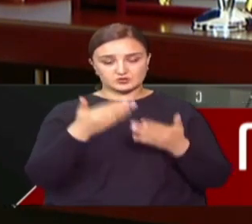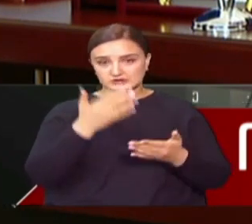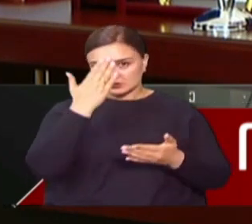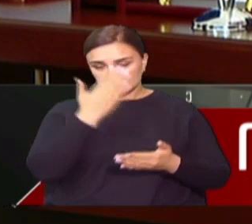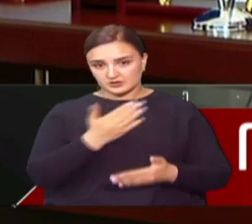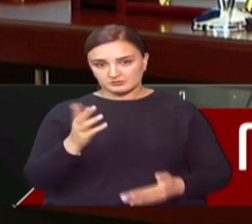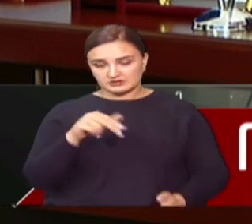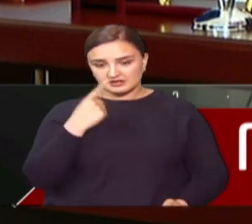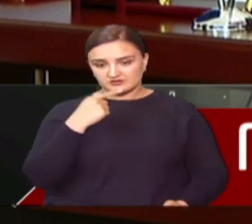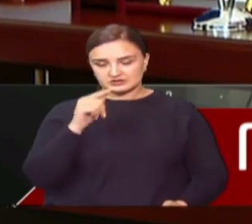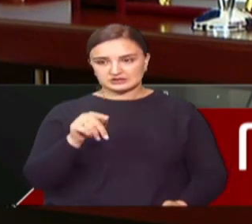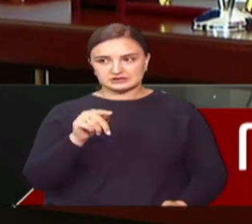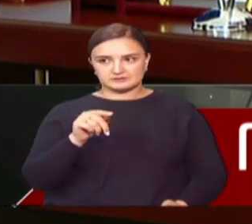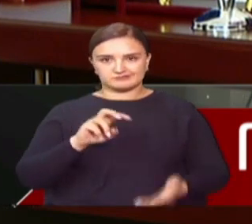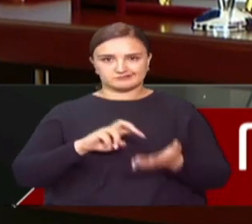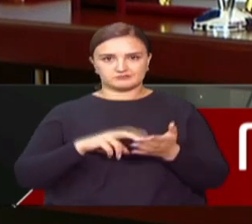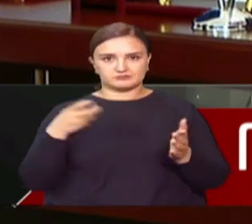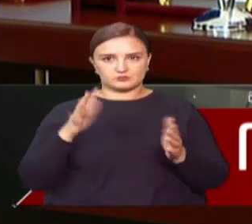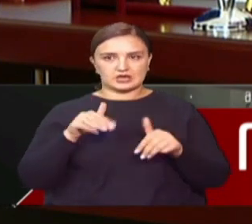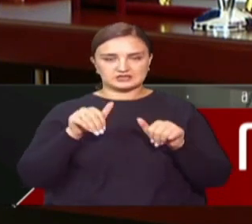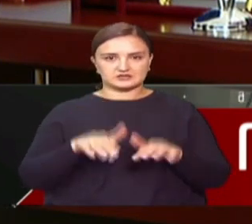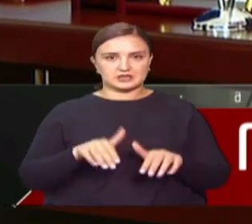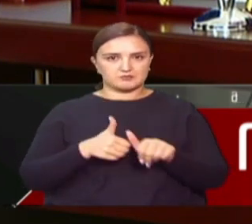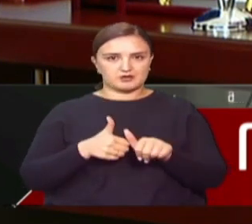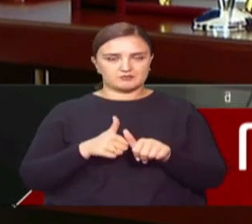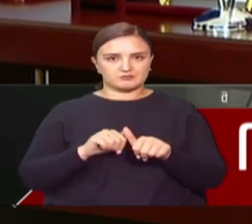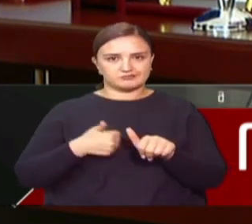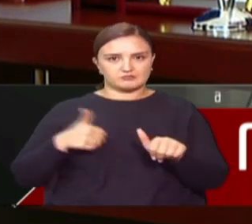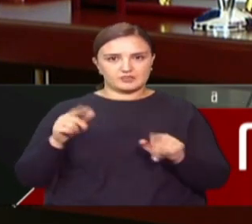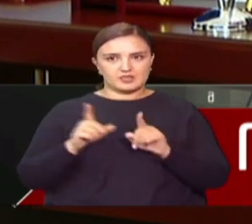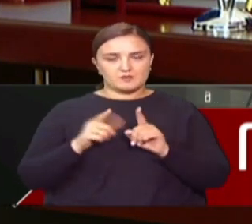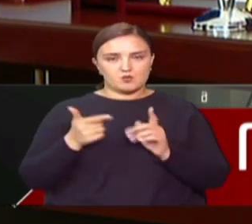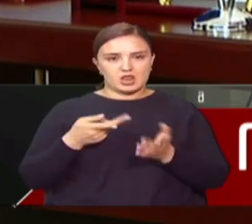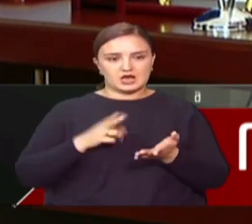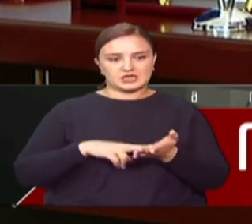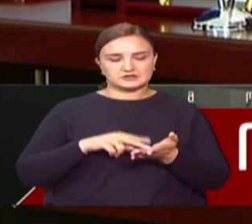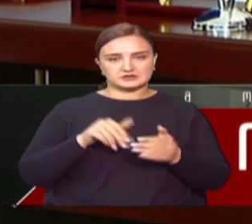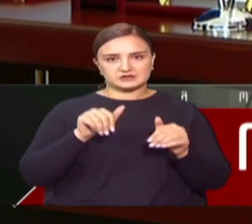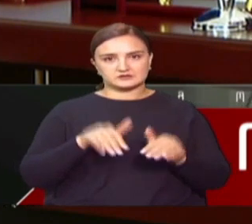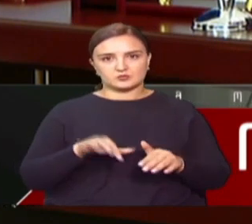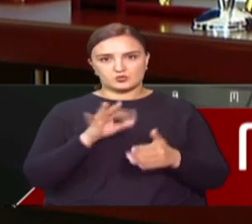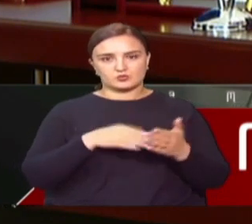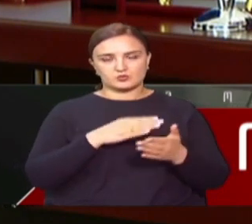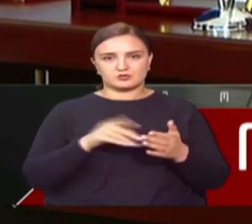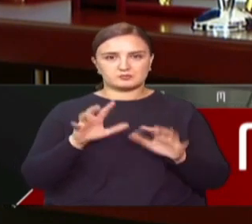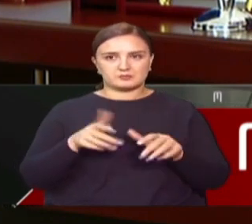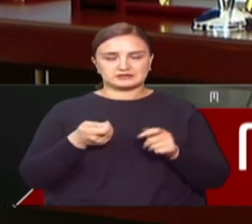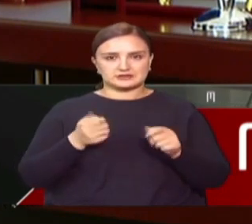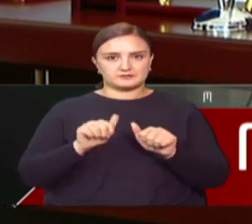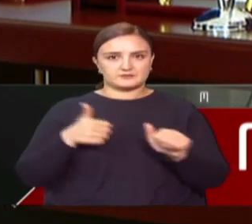საზოგადოებას და თქვას, რომ ის გაექცევა ამ შემთხვევაში გადაწყვეტილების მიღებას მოქალაქეობის შეწყვეტასთან დაკავშირებით. Ეს არ არის სწორი. Ეს